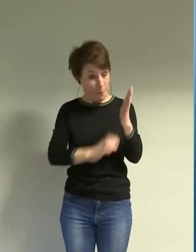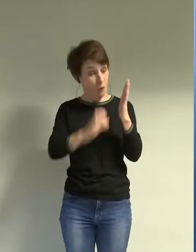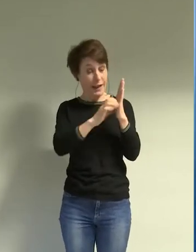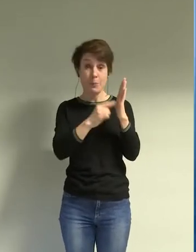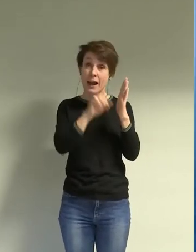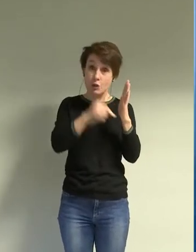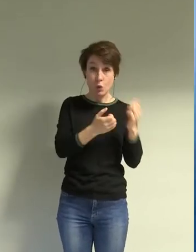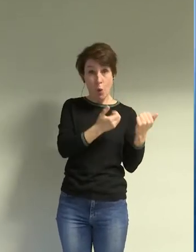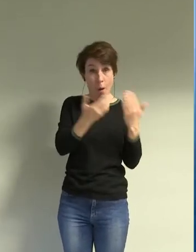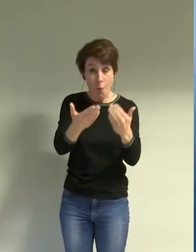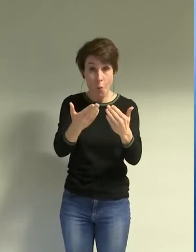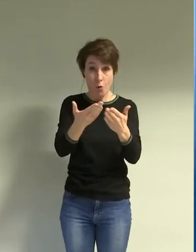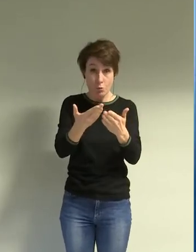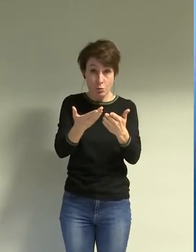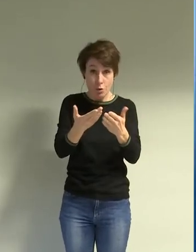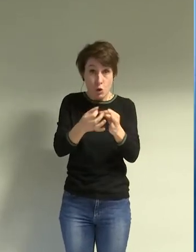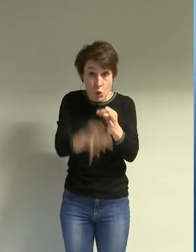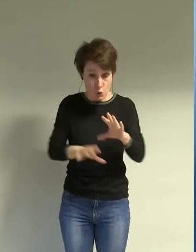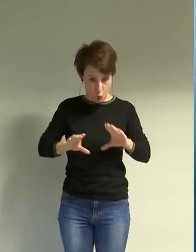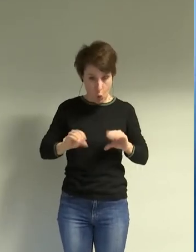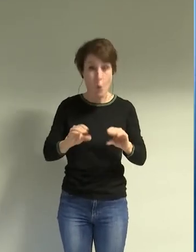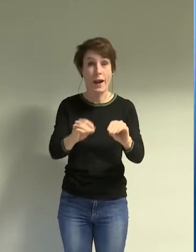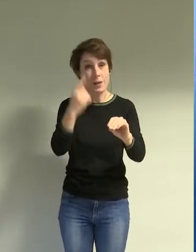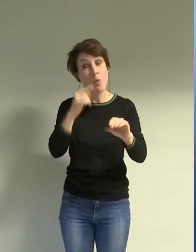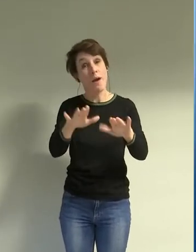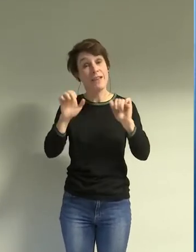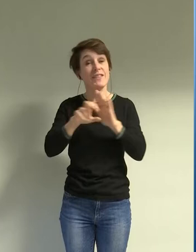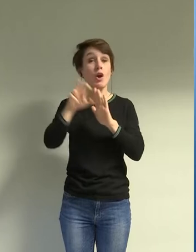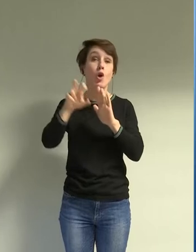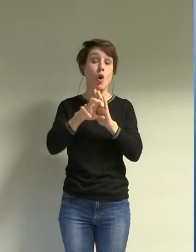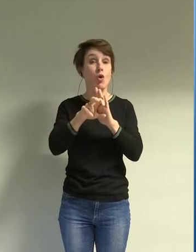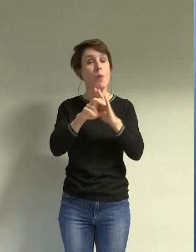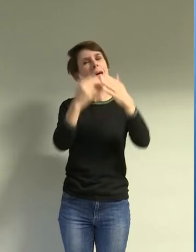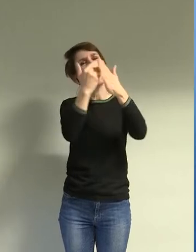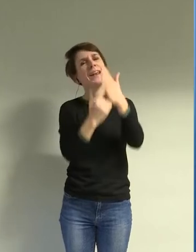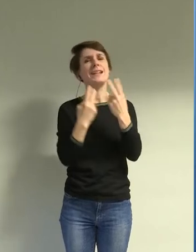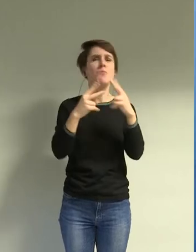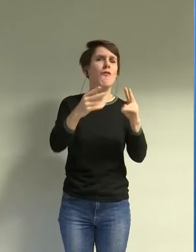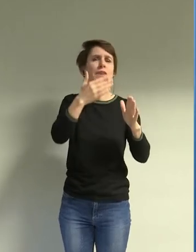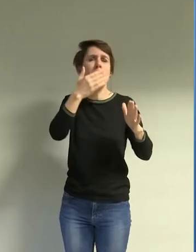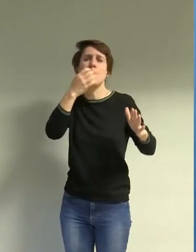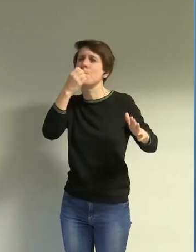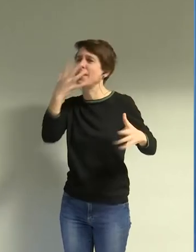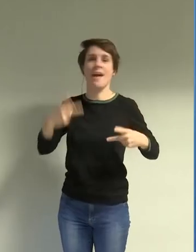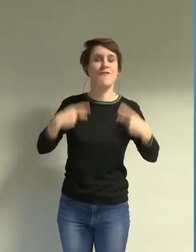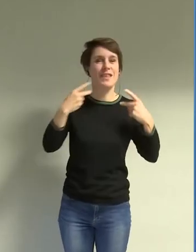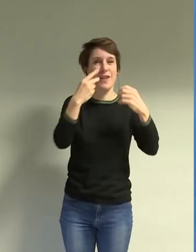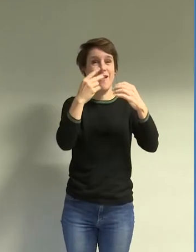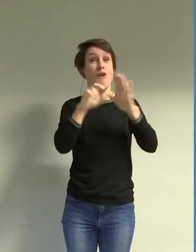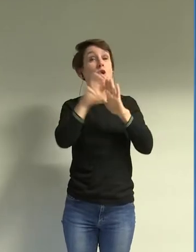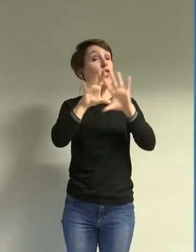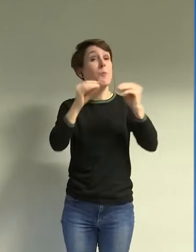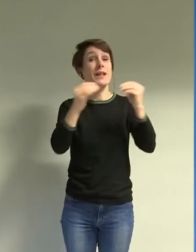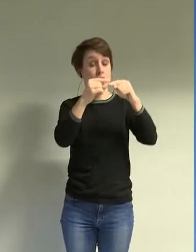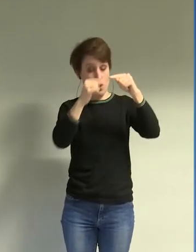afin que la ville ne soit pas la 125e de france où il fait bon vivre les mesures immédiates que vous prenez afin de